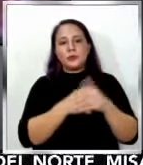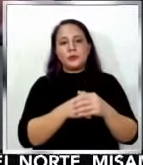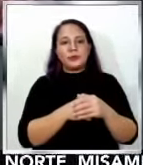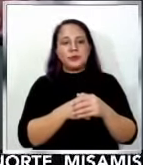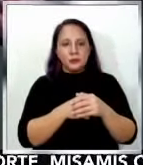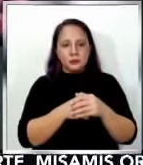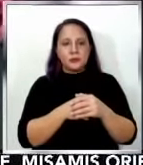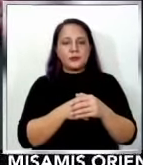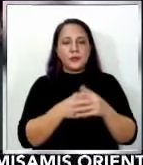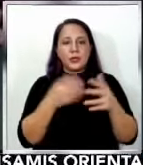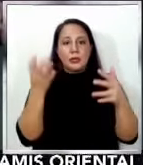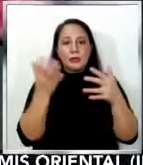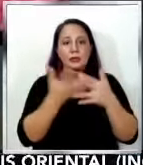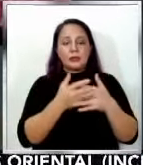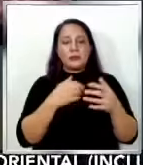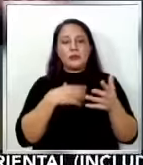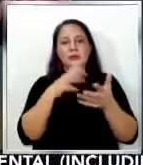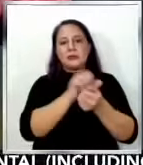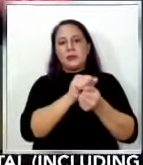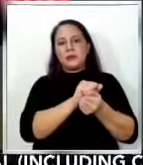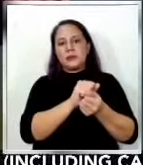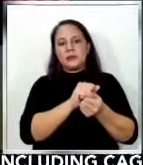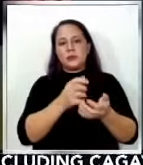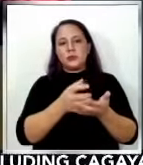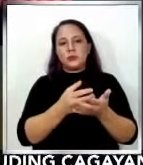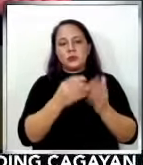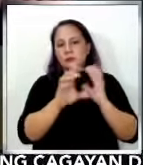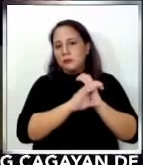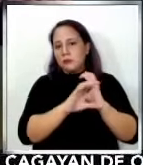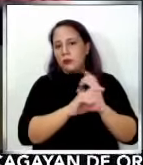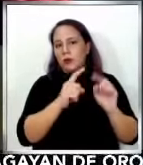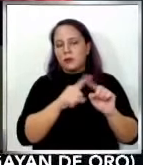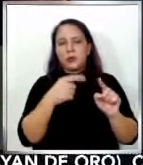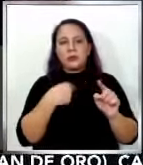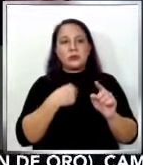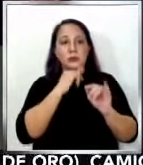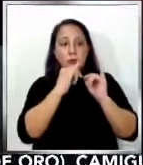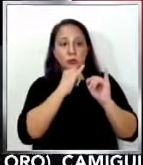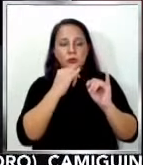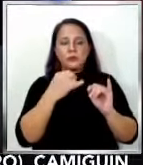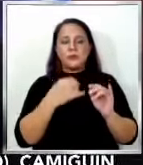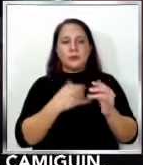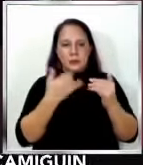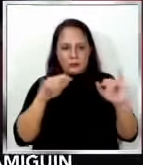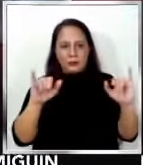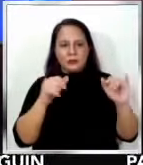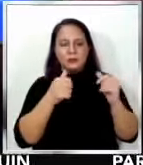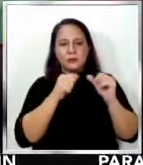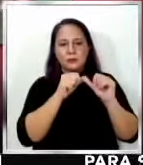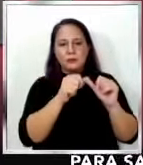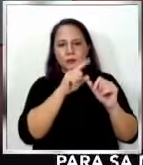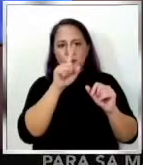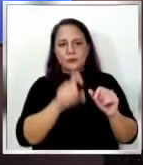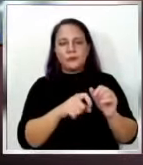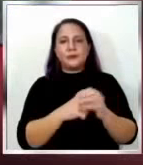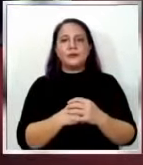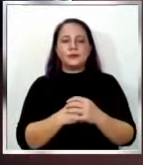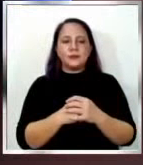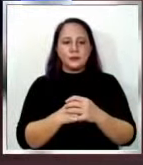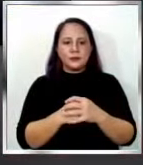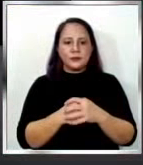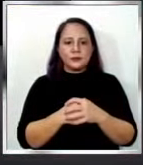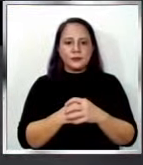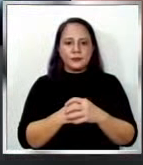in damage to property. Sinusubukan pa namin kunin ang panig ni Cuenca. Corinne Katibayan, Nakatutok,